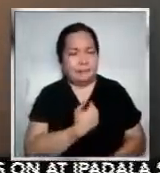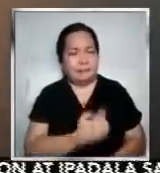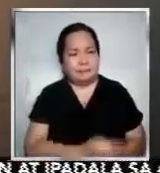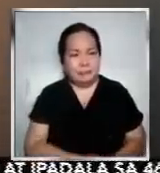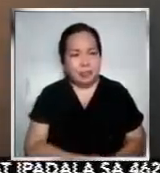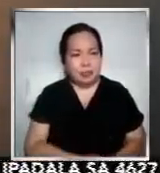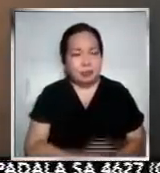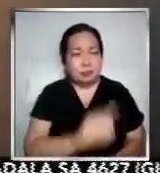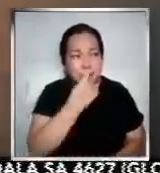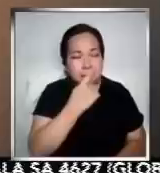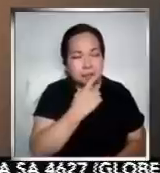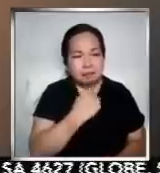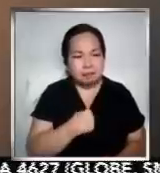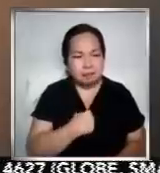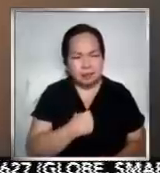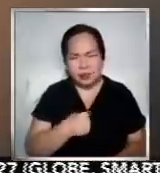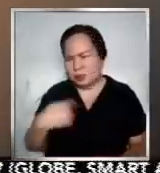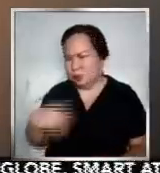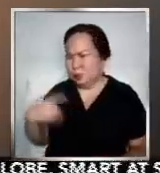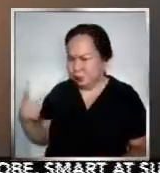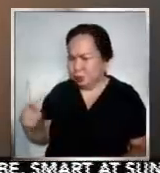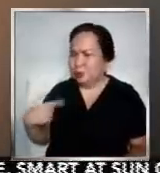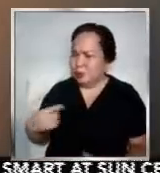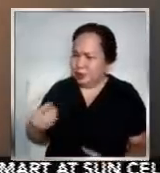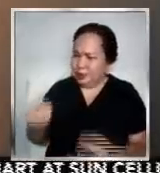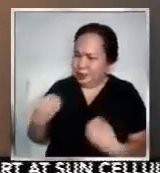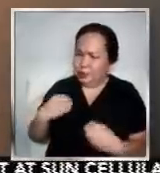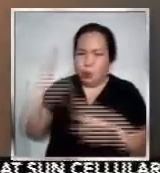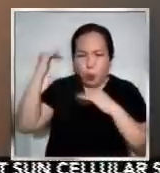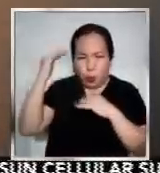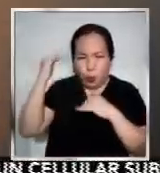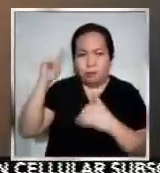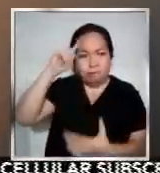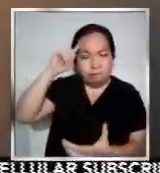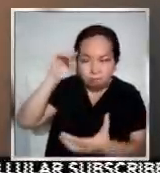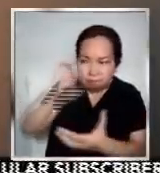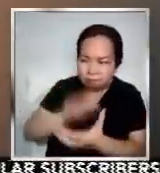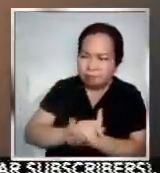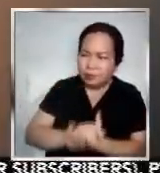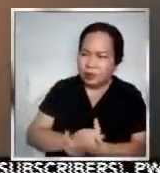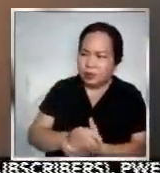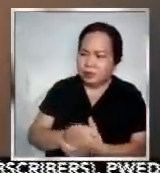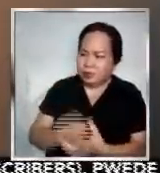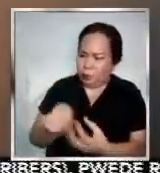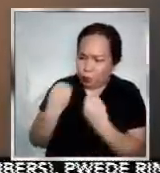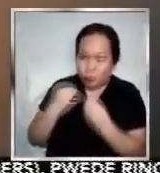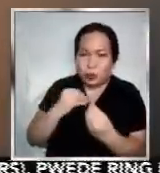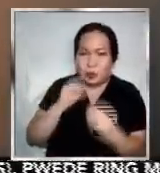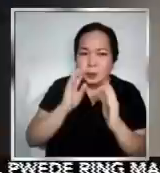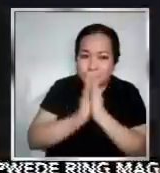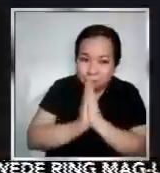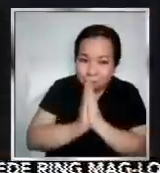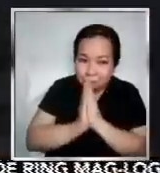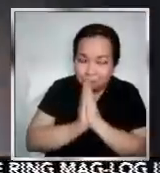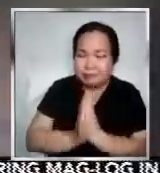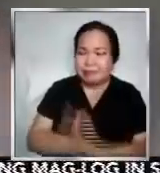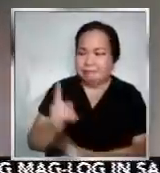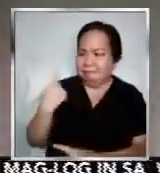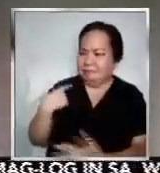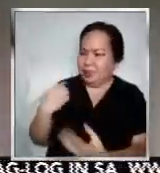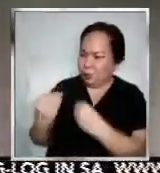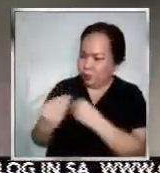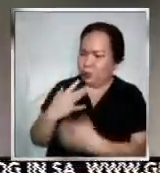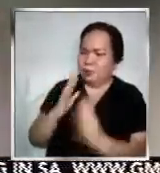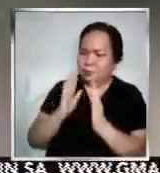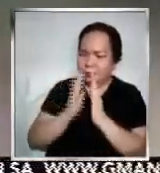you made us believe again, sabi niya. You made us pray. You made us believe in God. Milagrong may